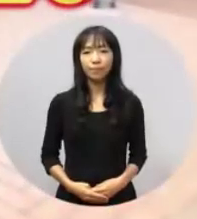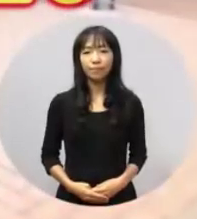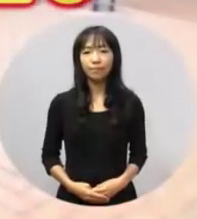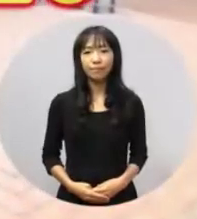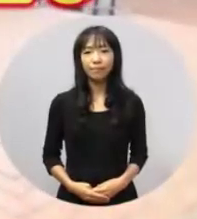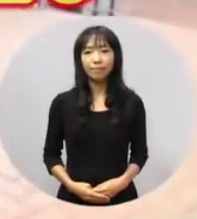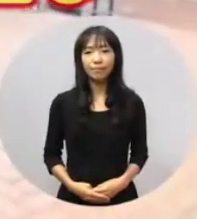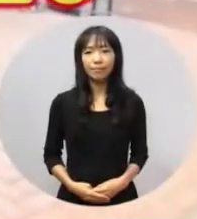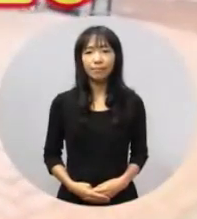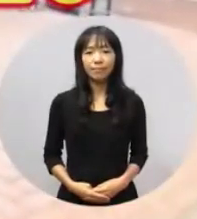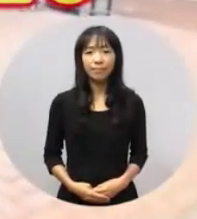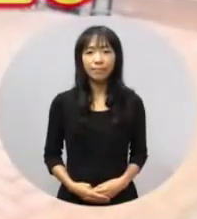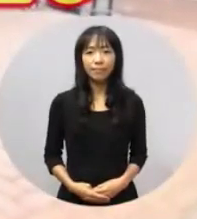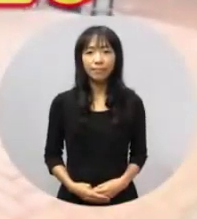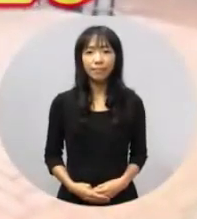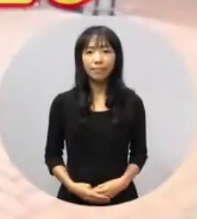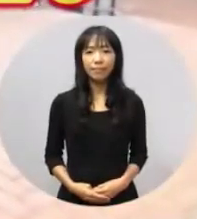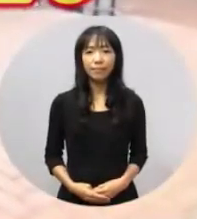dee